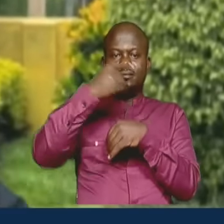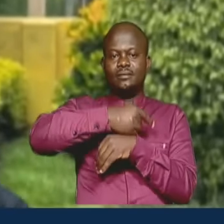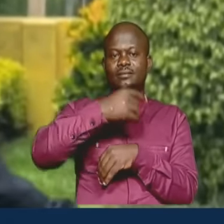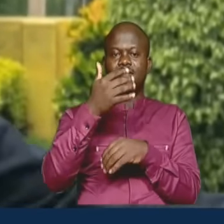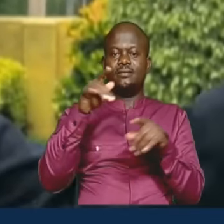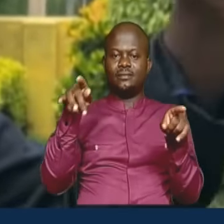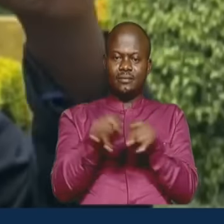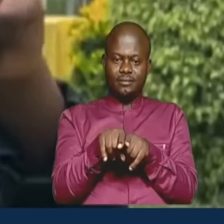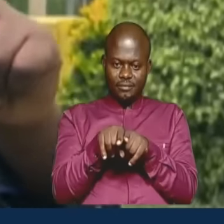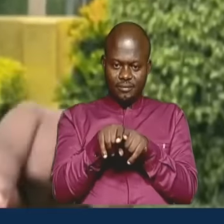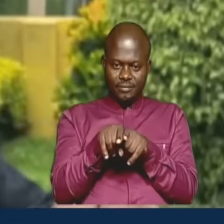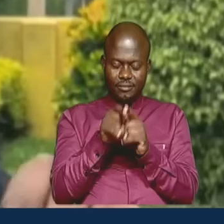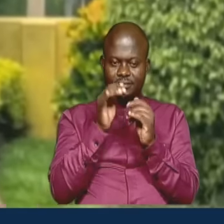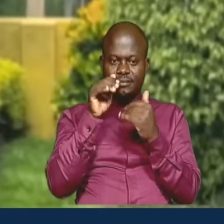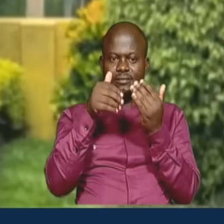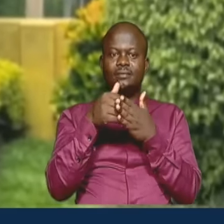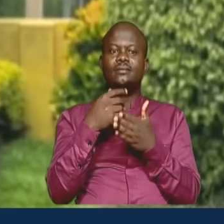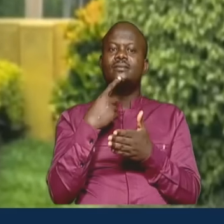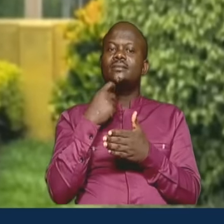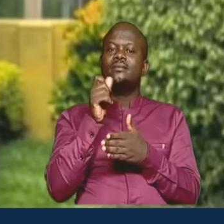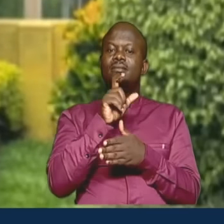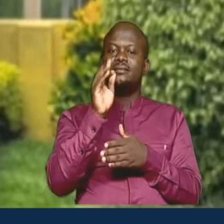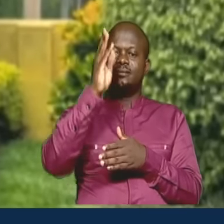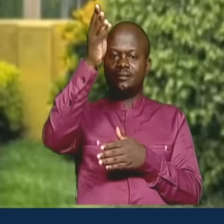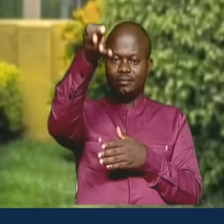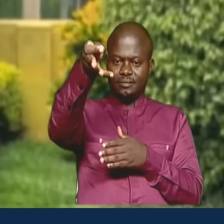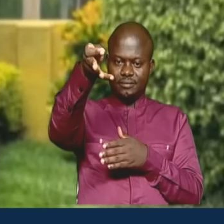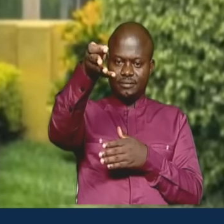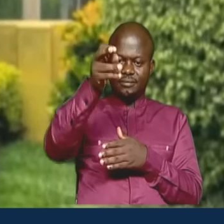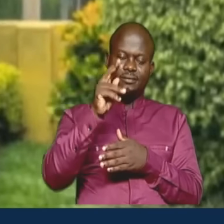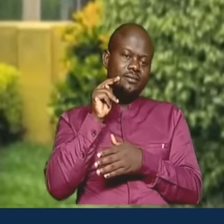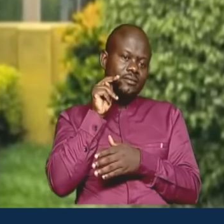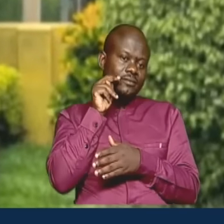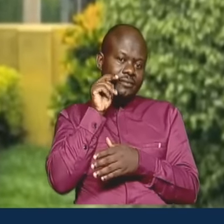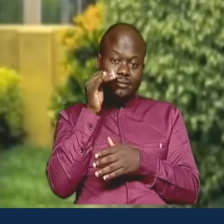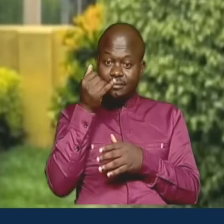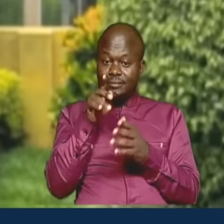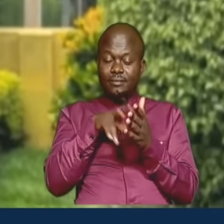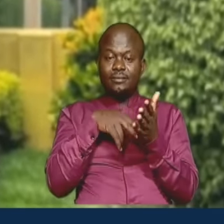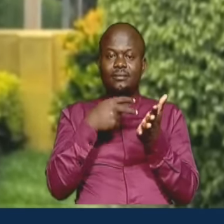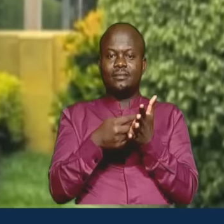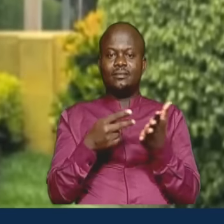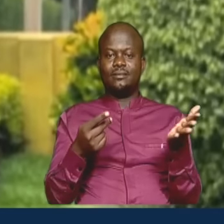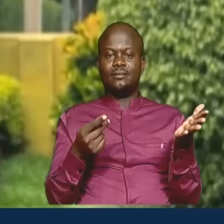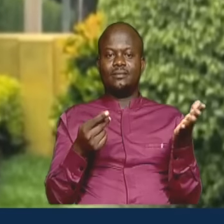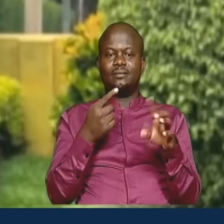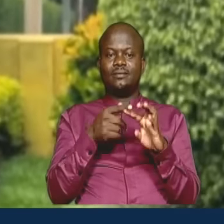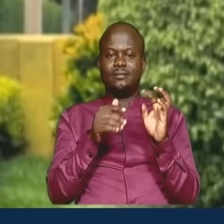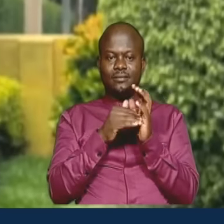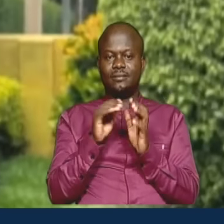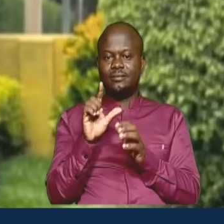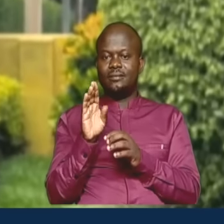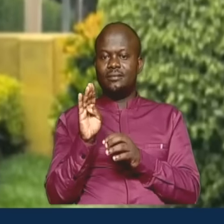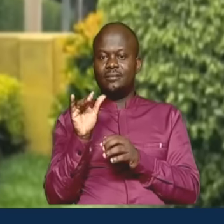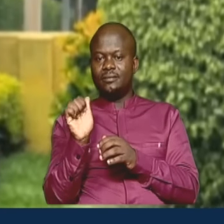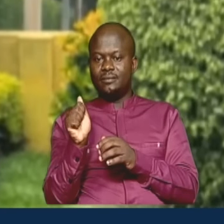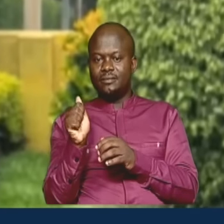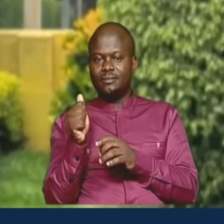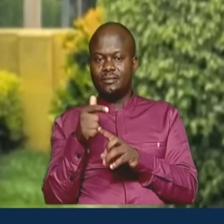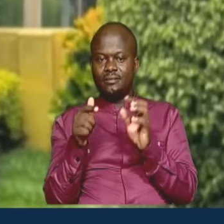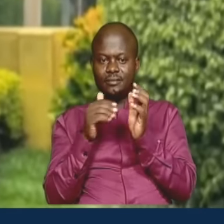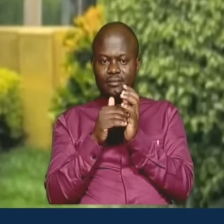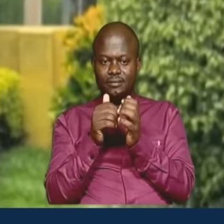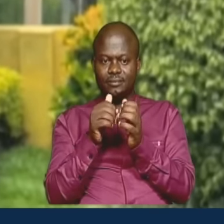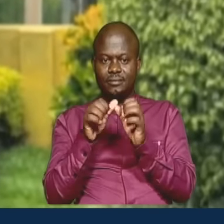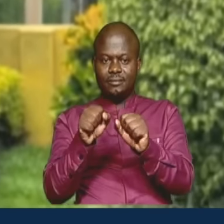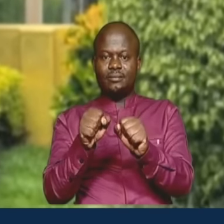gutyo. Match isoza rero kuwa mbere y'icyumweru gitaha. Nigeria niyo yadutsinda, ariko Libya nanone